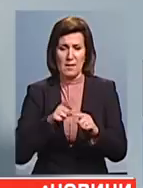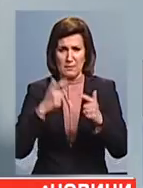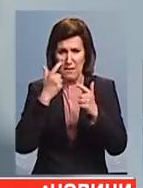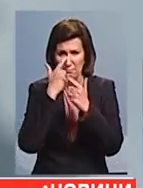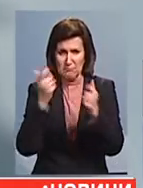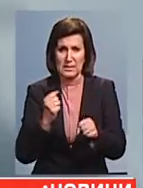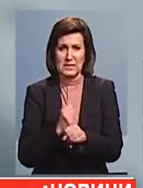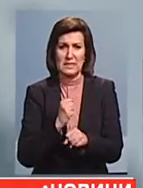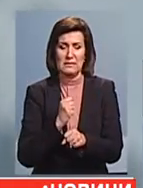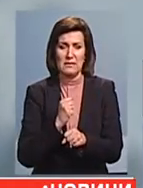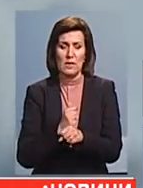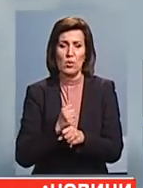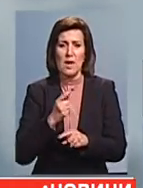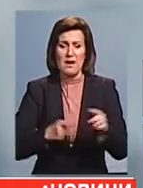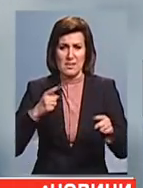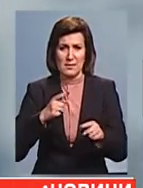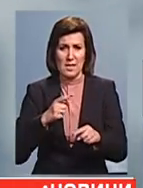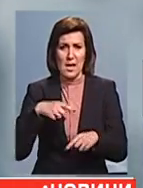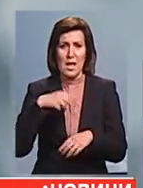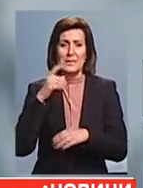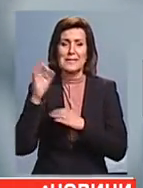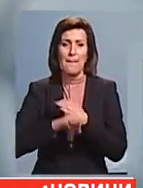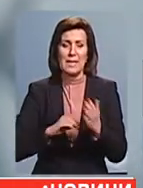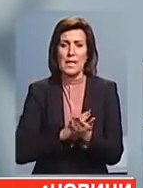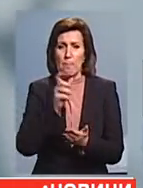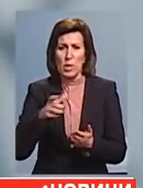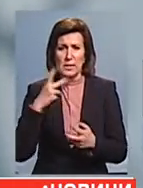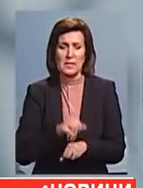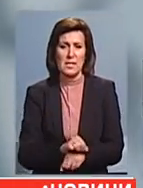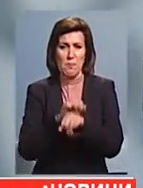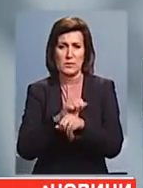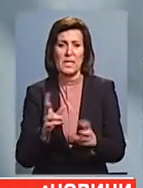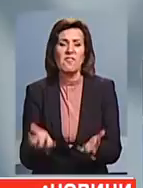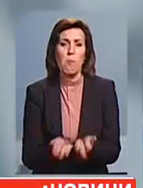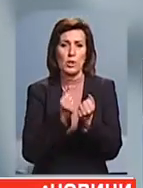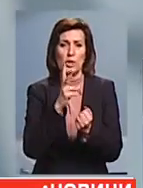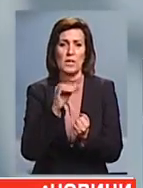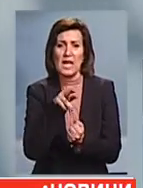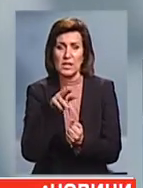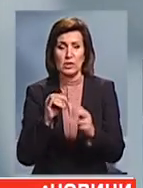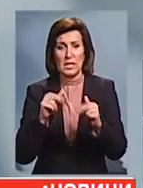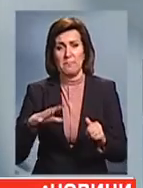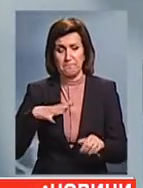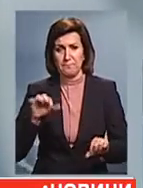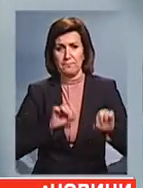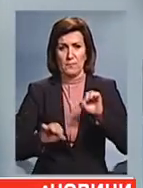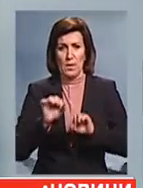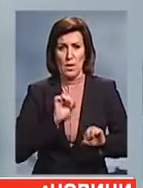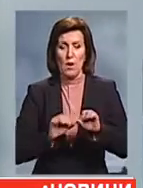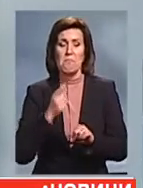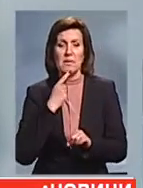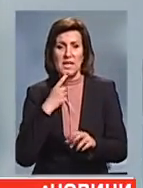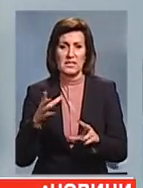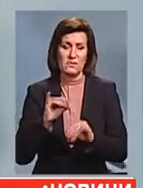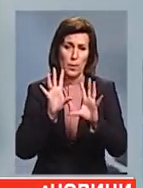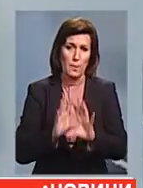різкі западні політики, коли відбуваються масові демонстрації в підтримку надіжди, Кремль вынужден извиваться, он вынужден пытаться